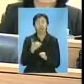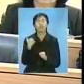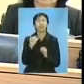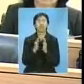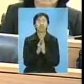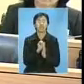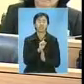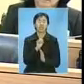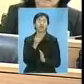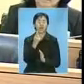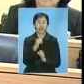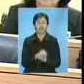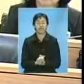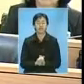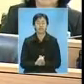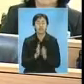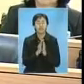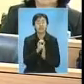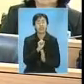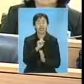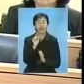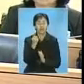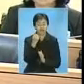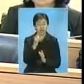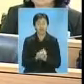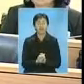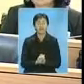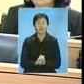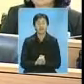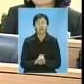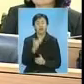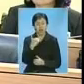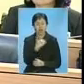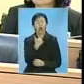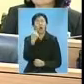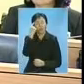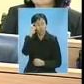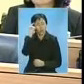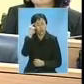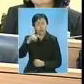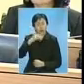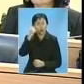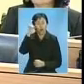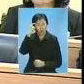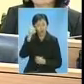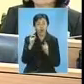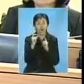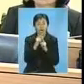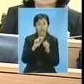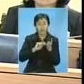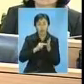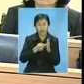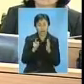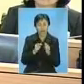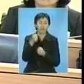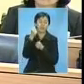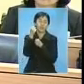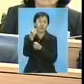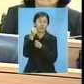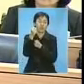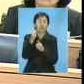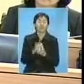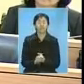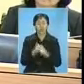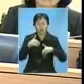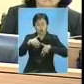มาชื่อโปรเตสแตนต์เนี่ยนะคะที่หลายๆท่านก็รู้จักกันดีนะคะมาจากคำว่าประท้วงประชาชนขนา